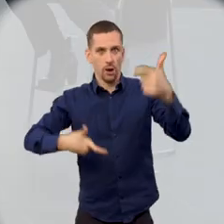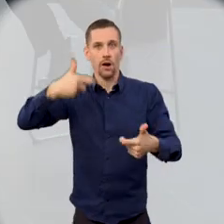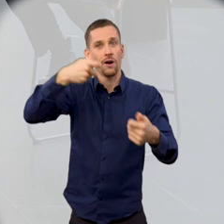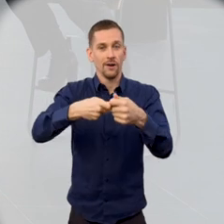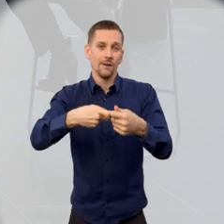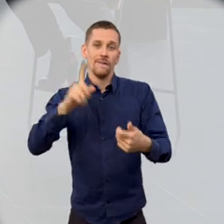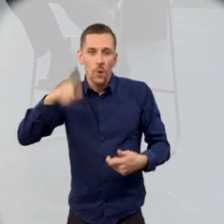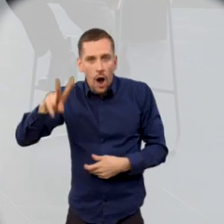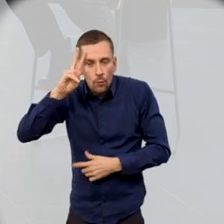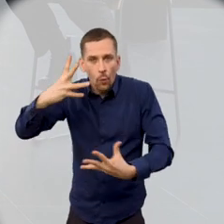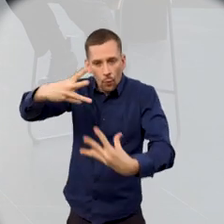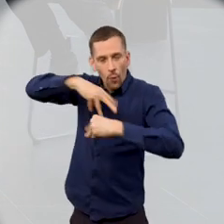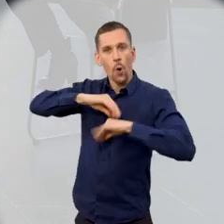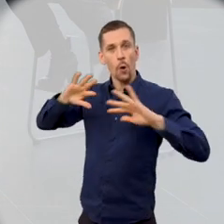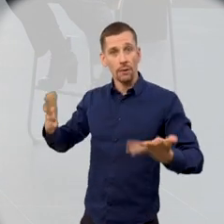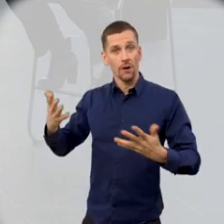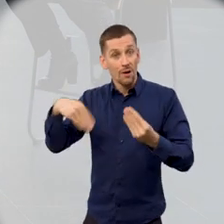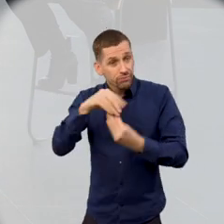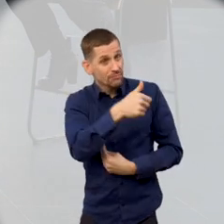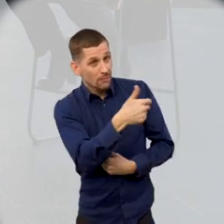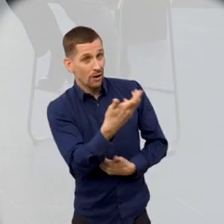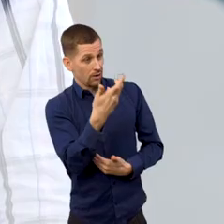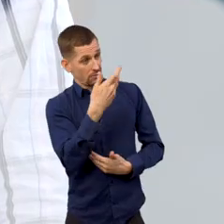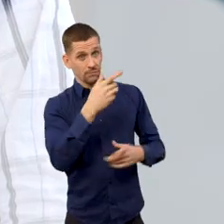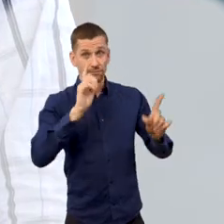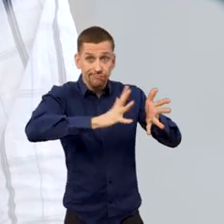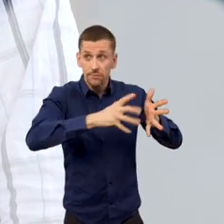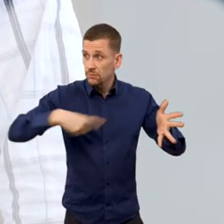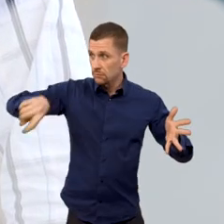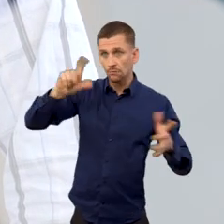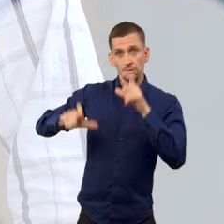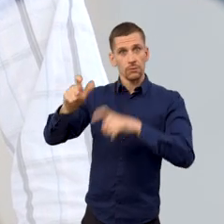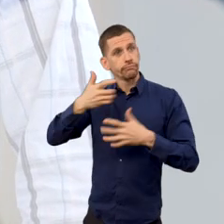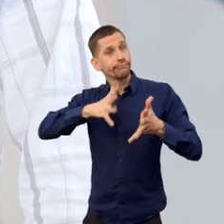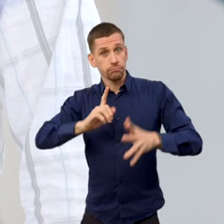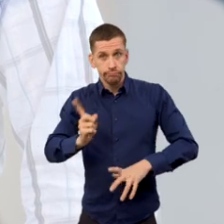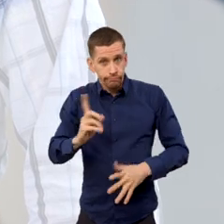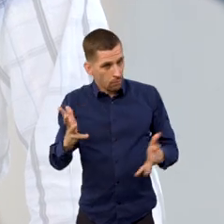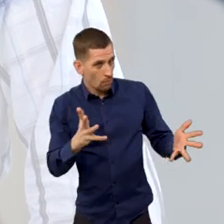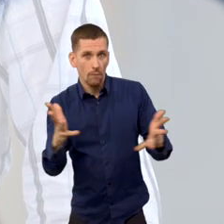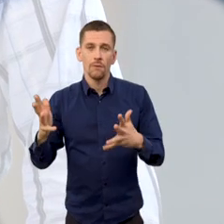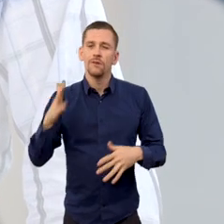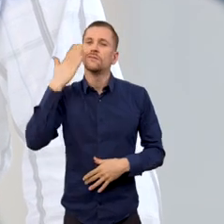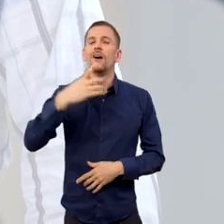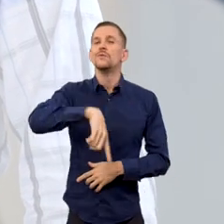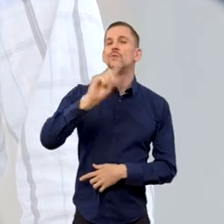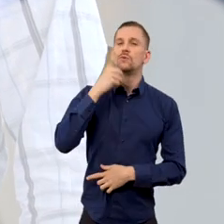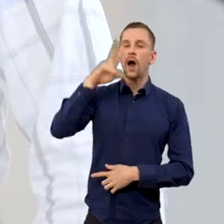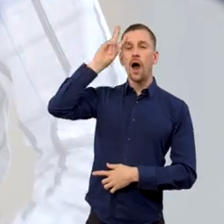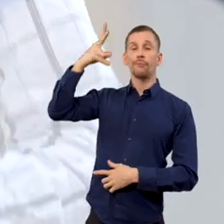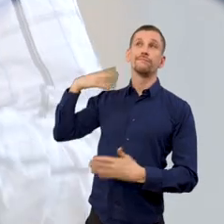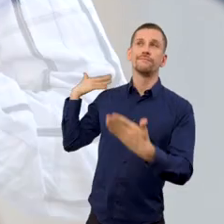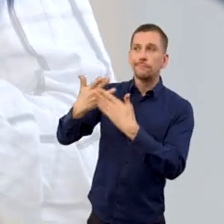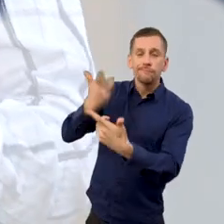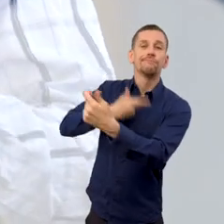sourdes ont l'habitude de toute façon de rencontrer des gens qui ne parlent pas leur langue et qui ont des difficultés à communiquer avec elles. Donc les personnes sourdes, elles, assez